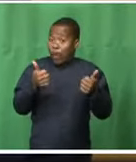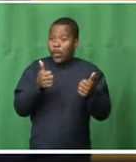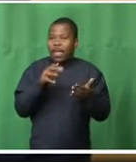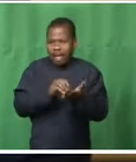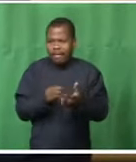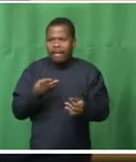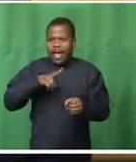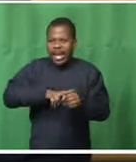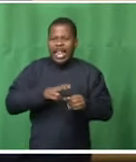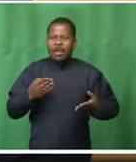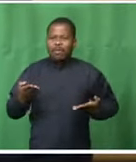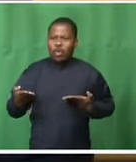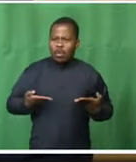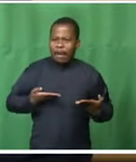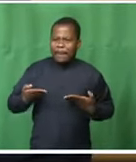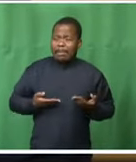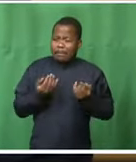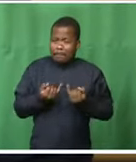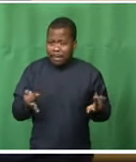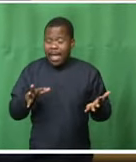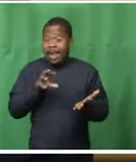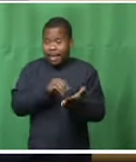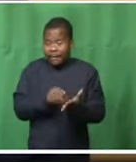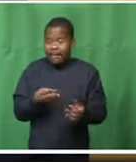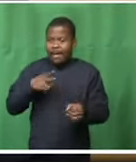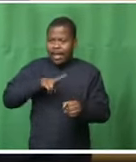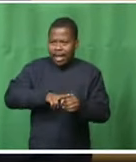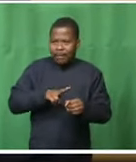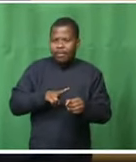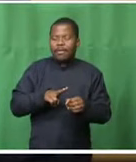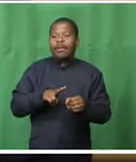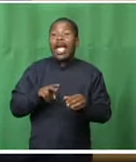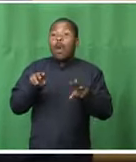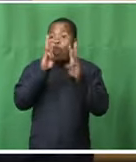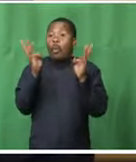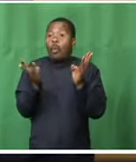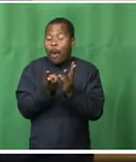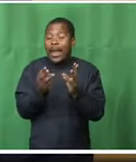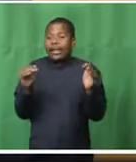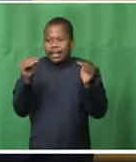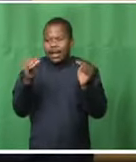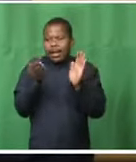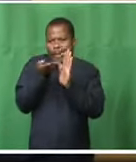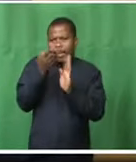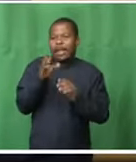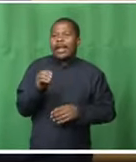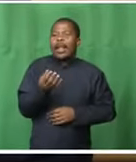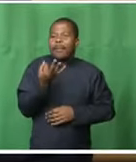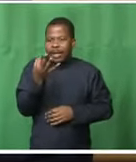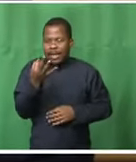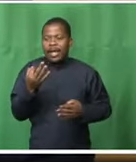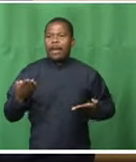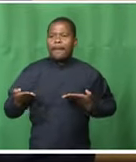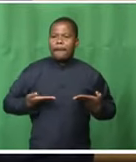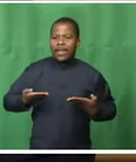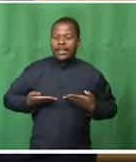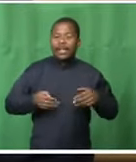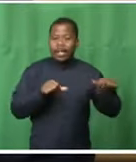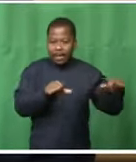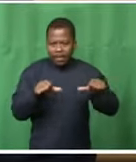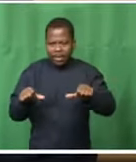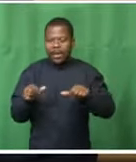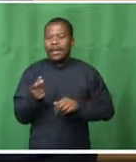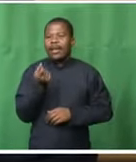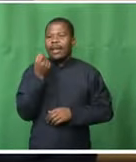ama-investments maningi naku-ease of doing business they in the top three emhlabeni so live vele